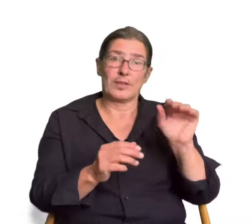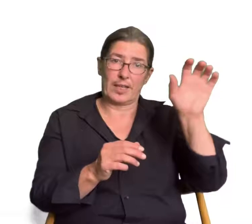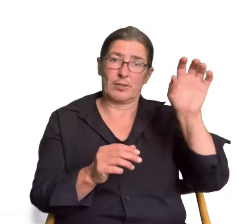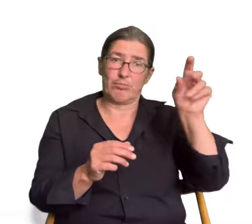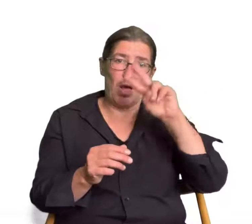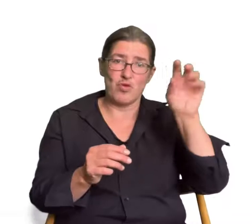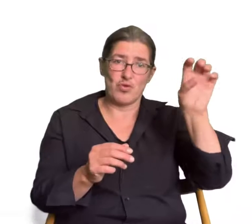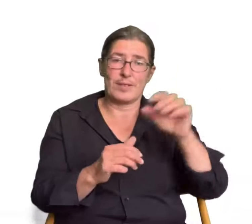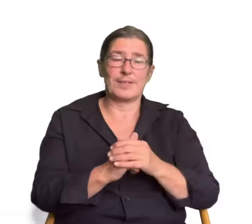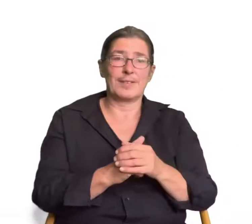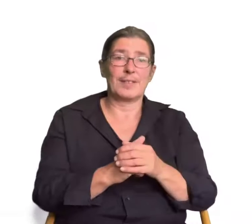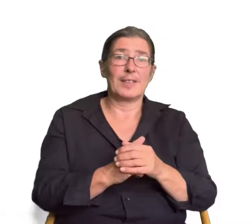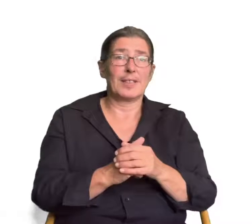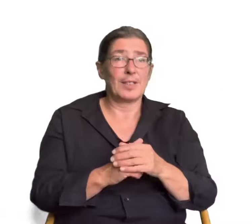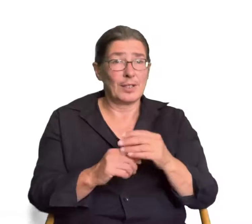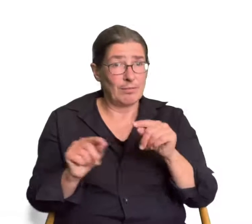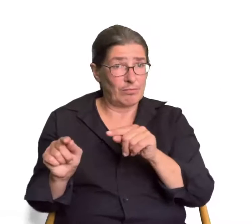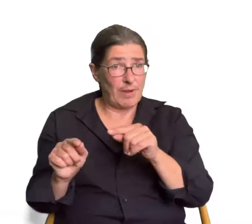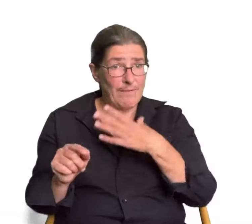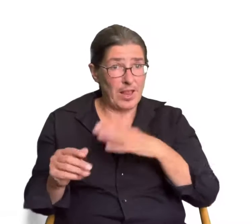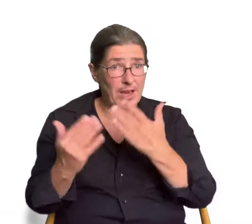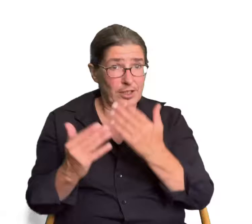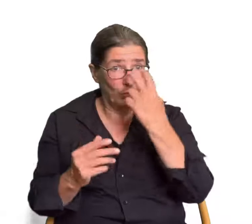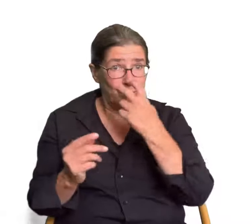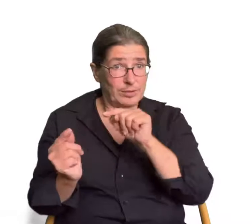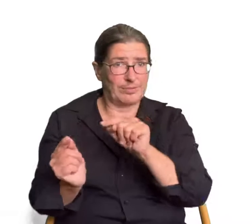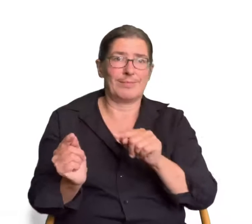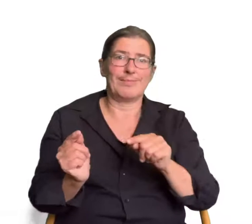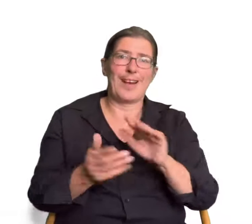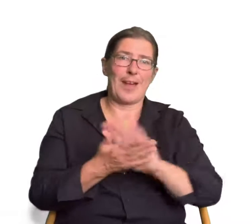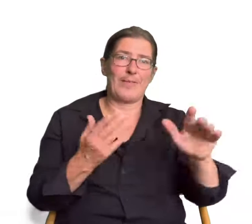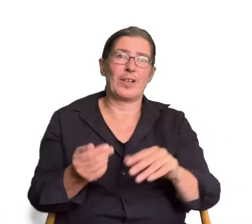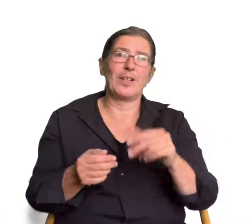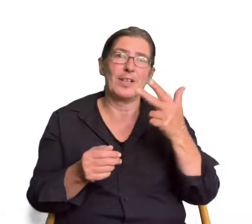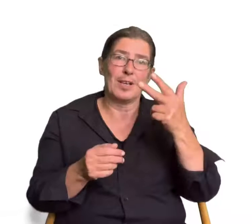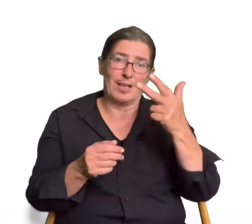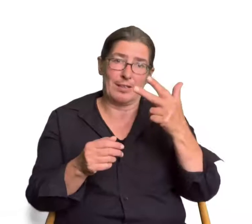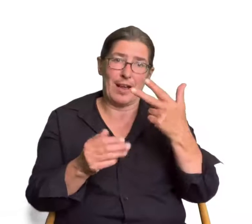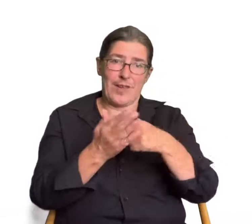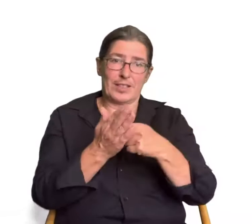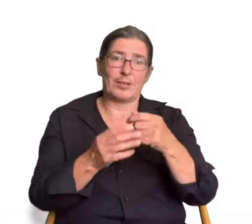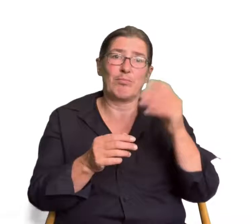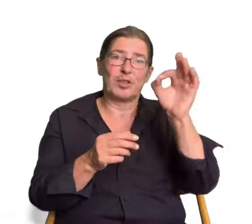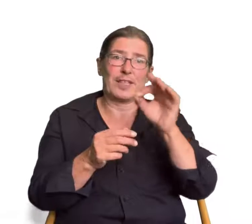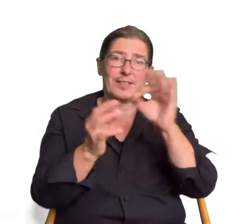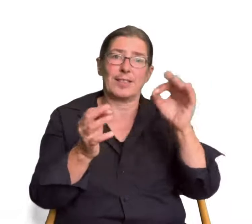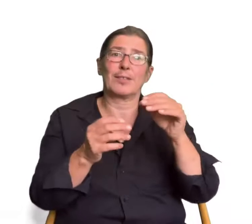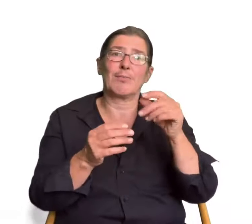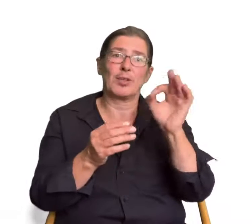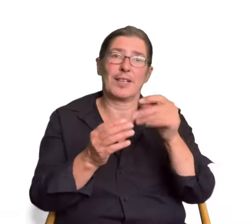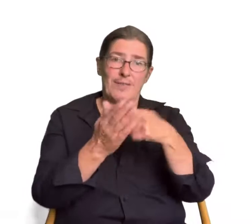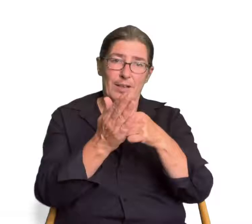und auch im Text. Und gesucht ist dann relativ einfach, weil wir haben ja 3 Werte, Prozentsatz,